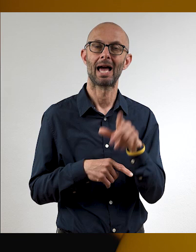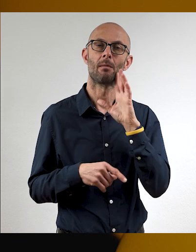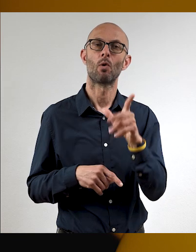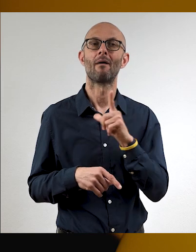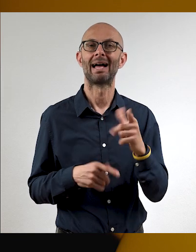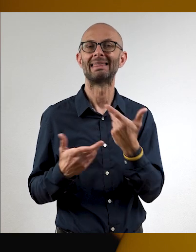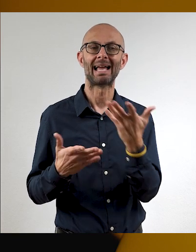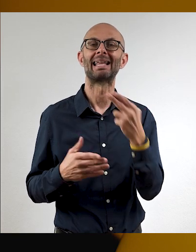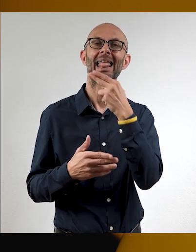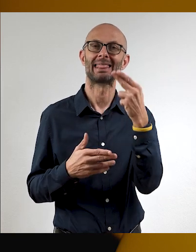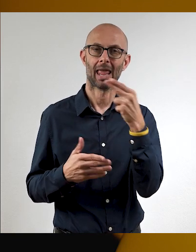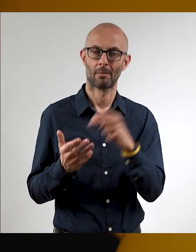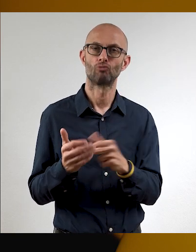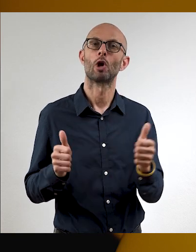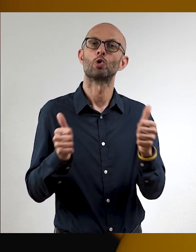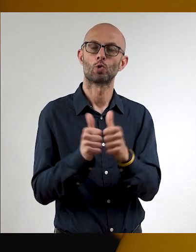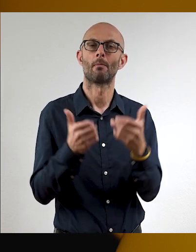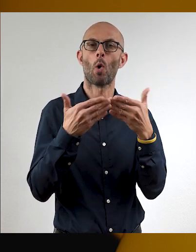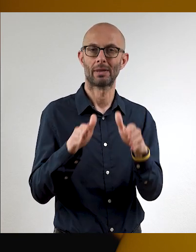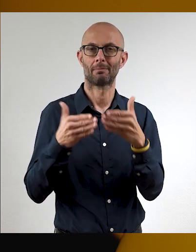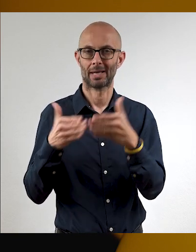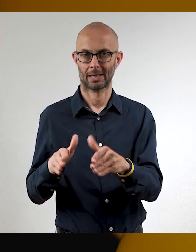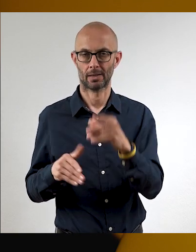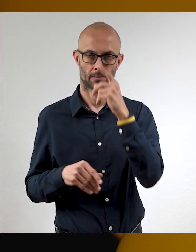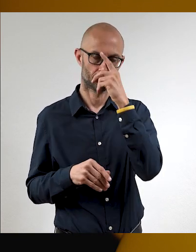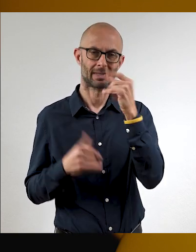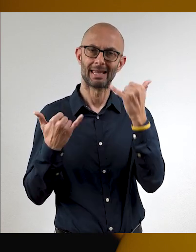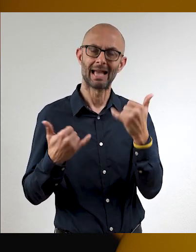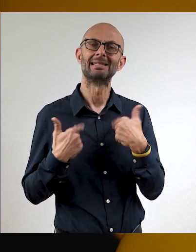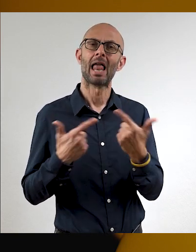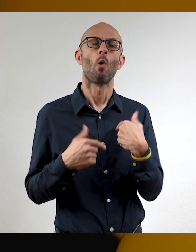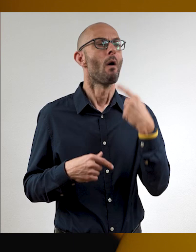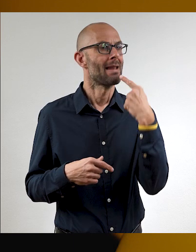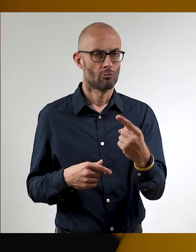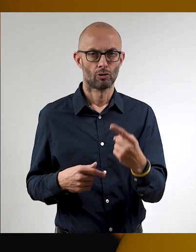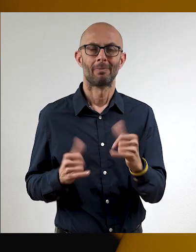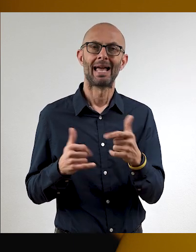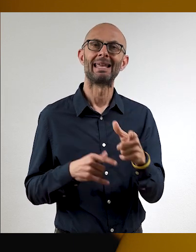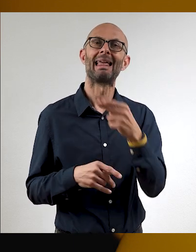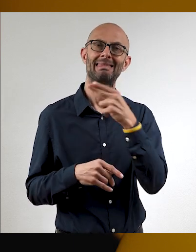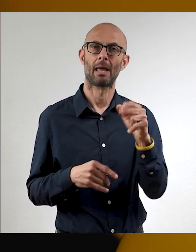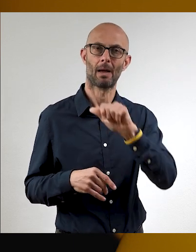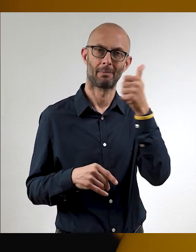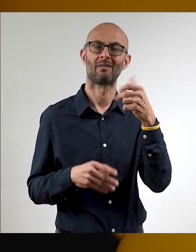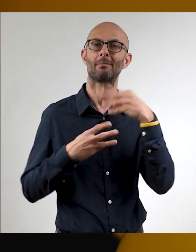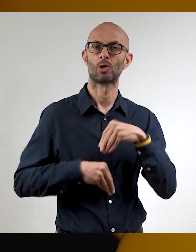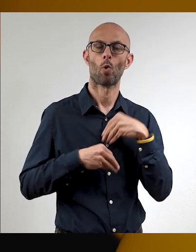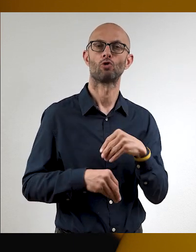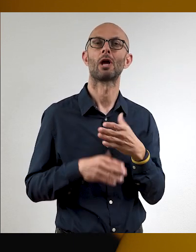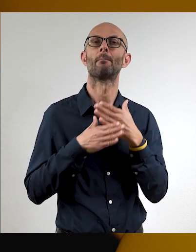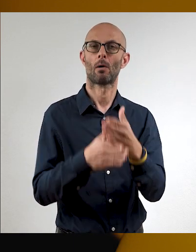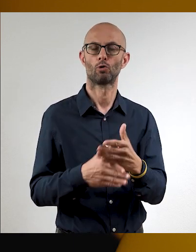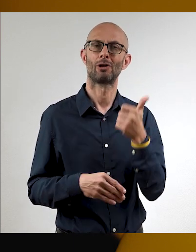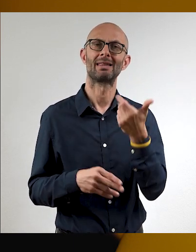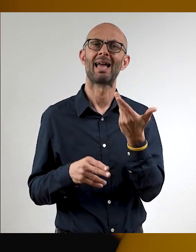bova nekatere teme še skupaj odprli. Jaz lahko rečem, da je tema prve psihološke